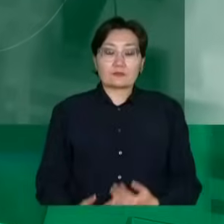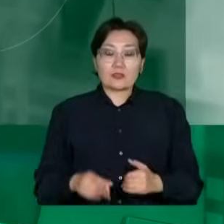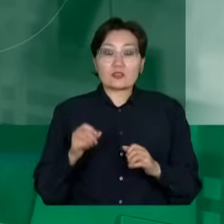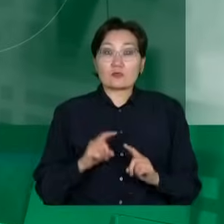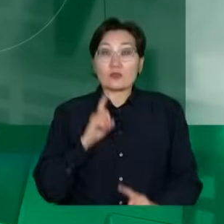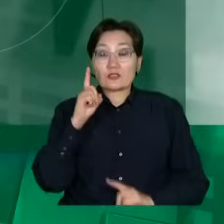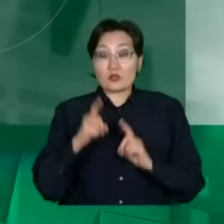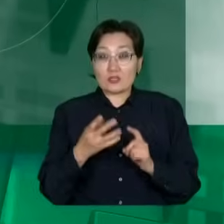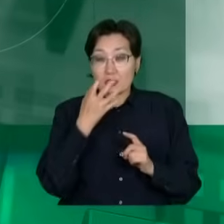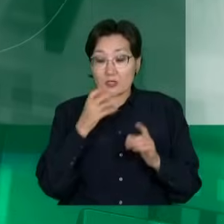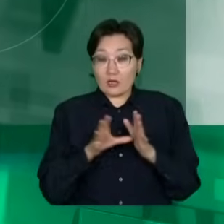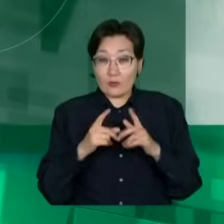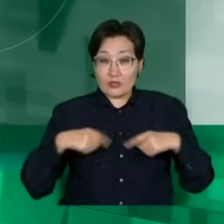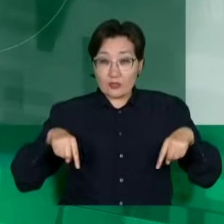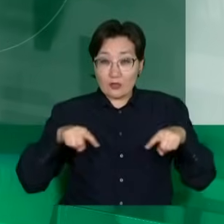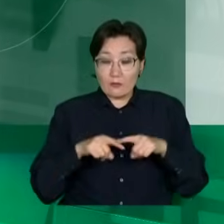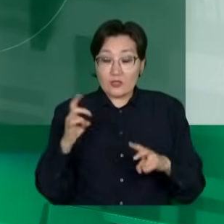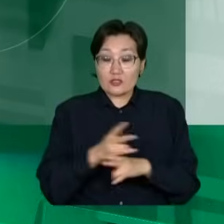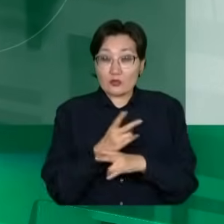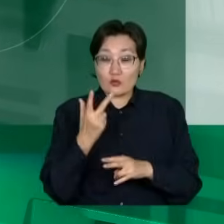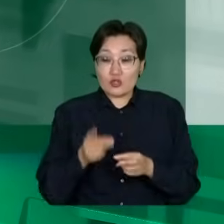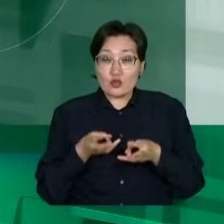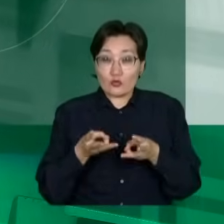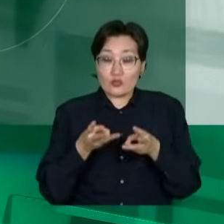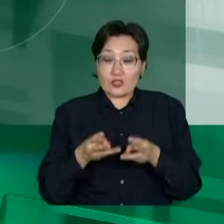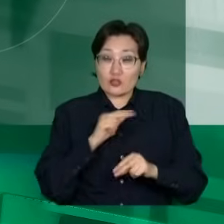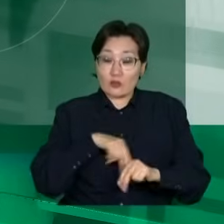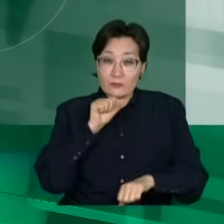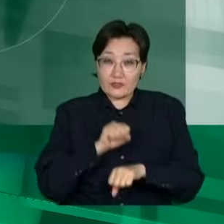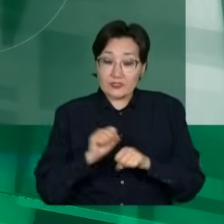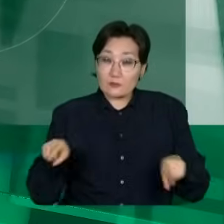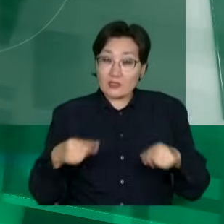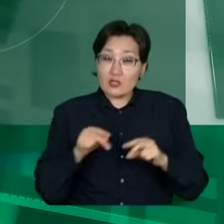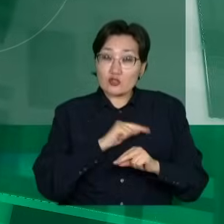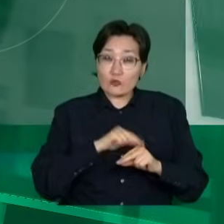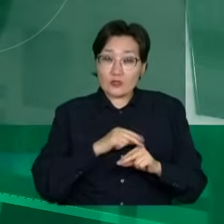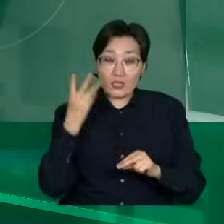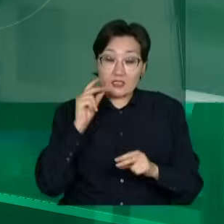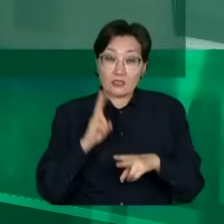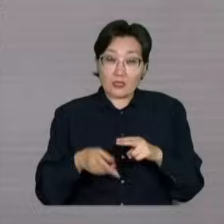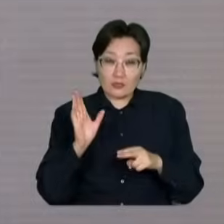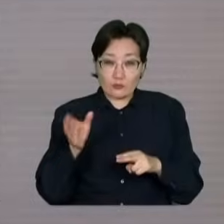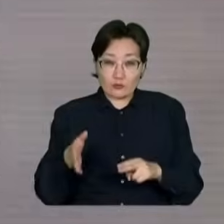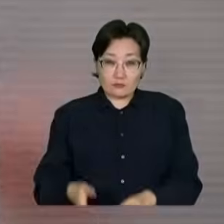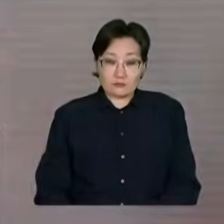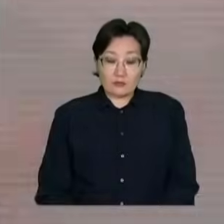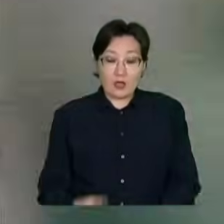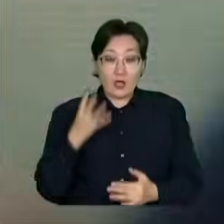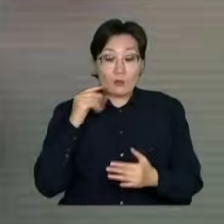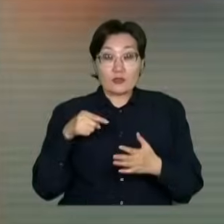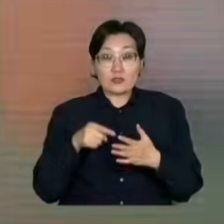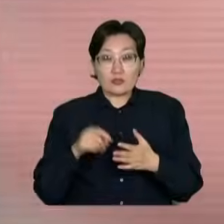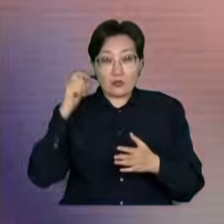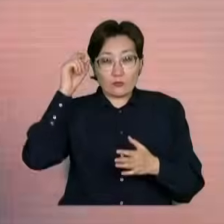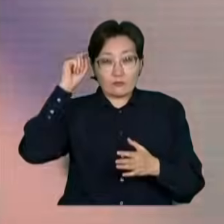Жезқазған жылу электр орталығында бір түнде үш қазандығы істен шықты. Қалпына келтіру жұмыстары қашан аяқталады? Алматыда